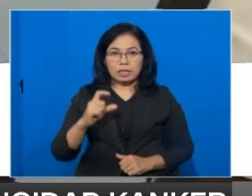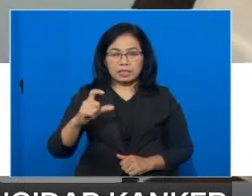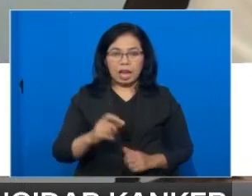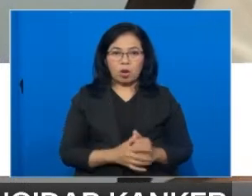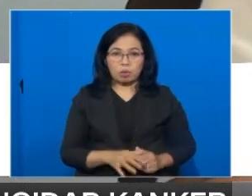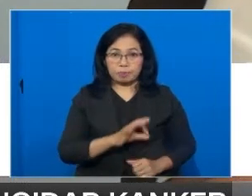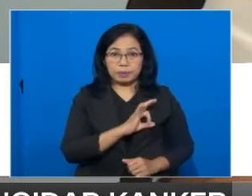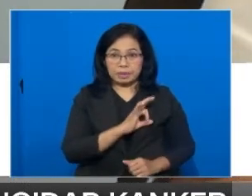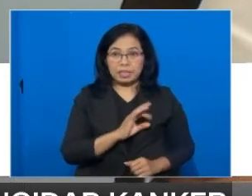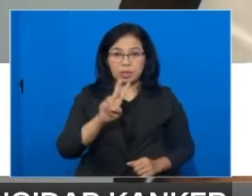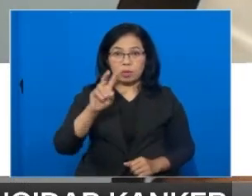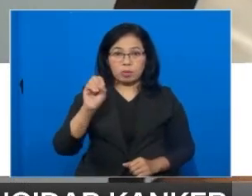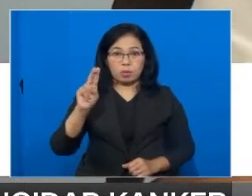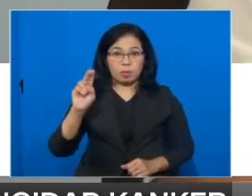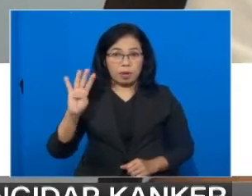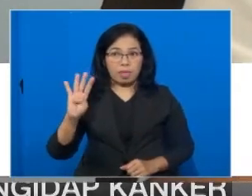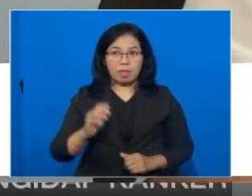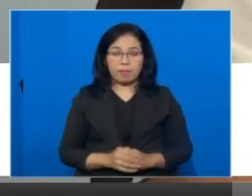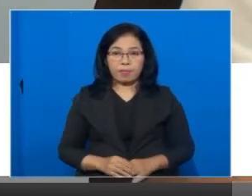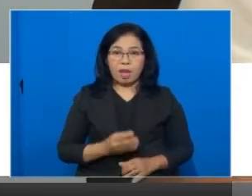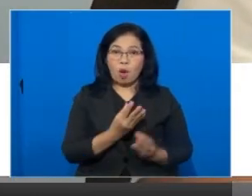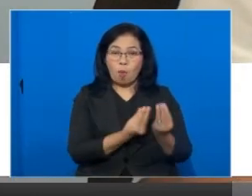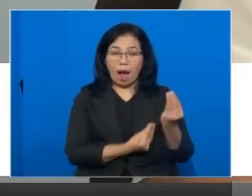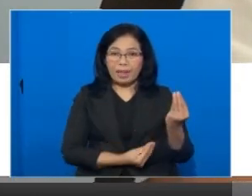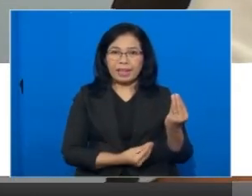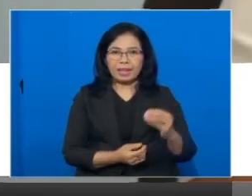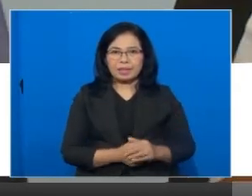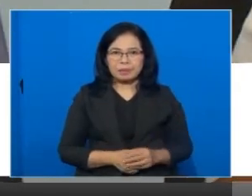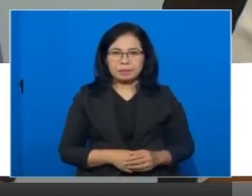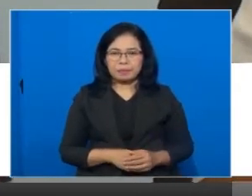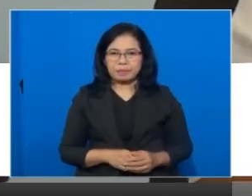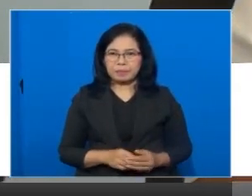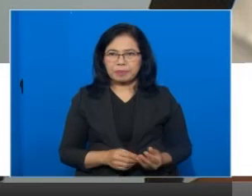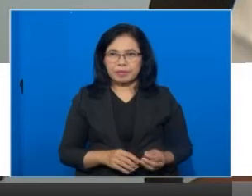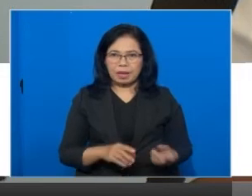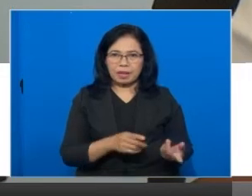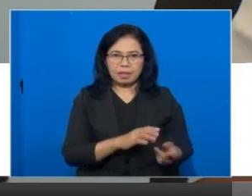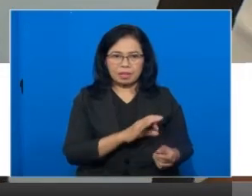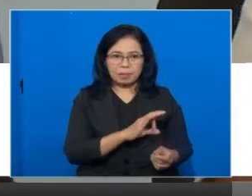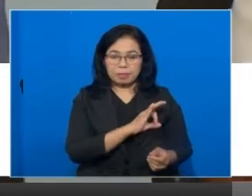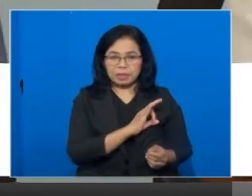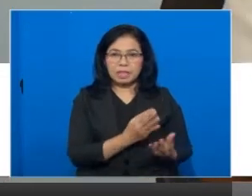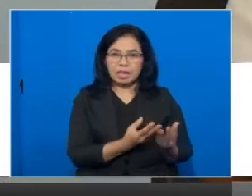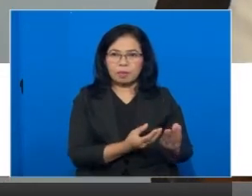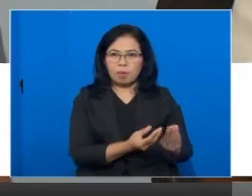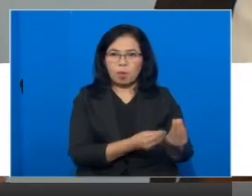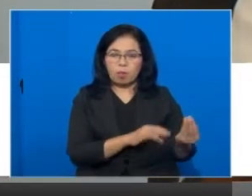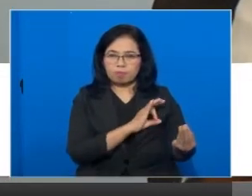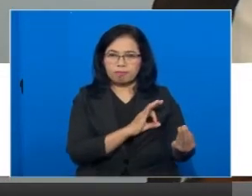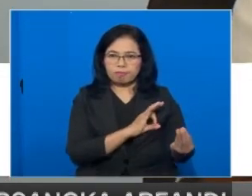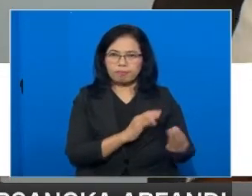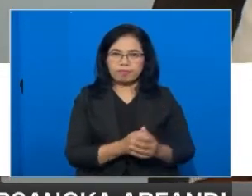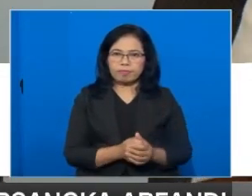2024 wakil ketua tim kampanye nasional prabianto Gibran rakiaka habiburohman pada minggu siang 11 Februari menyeut